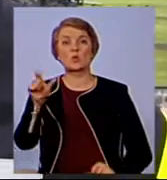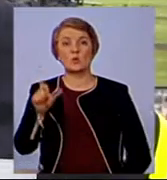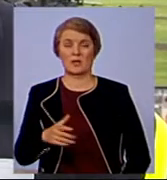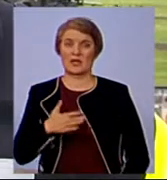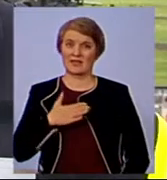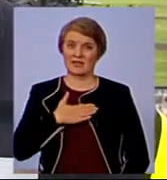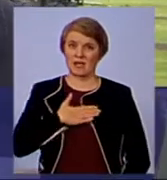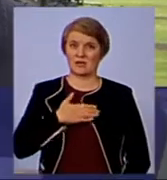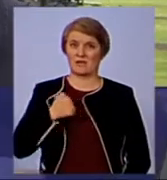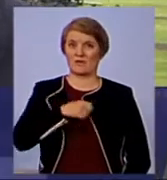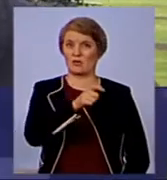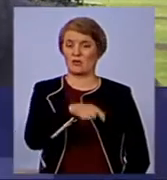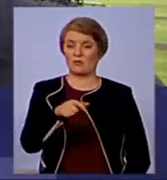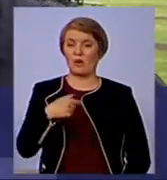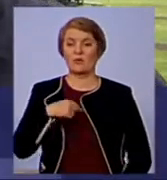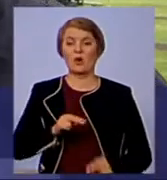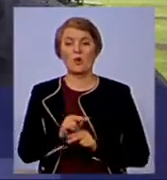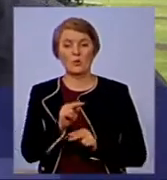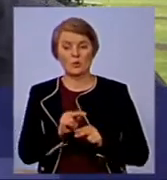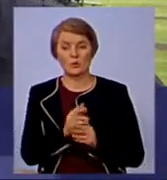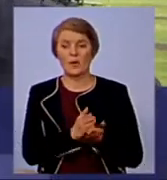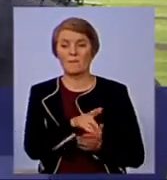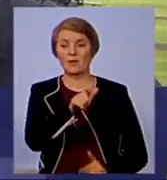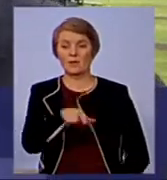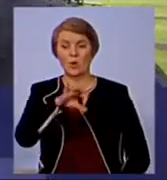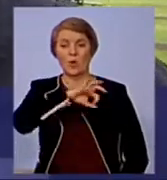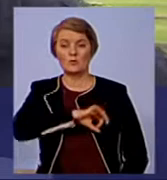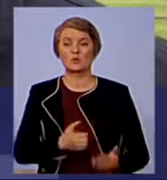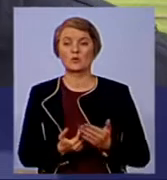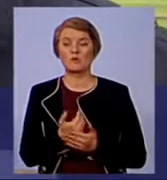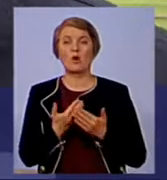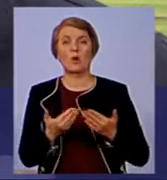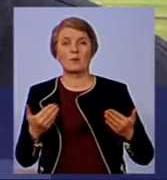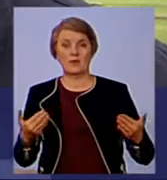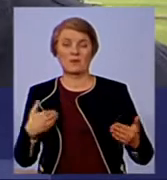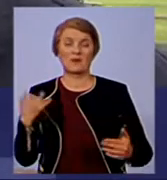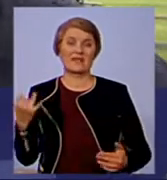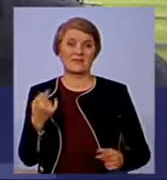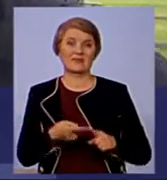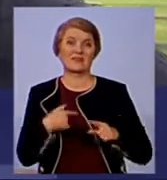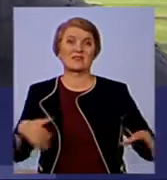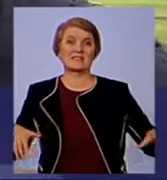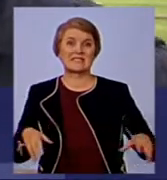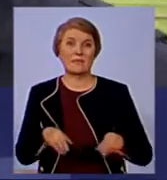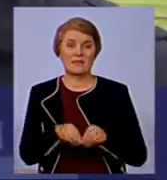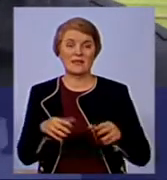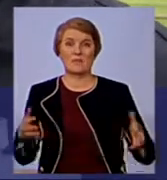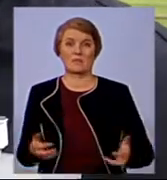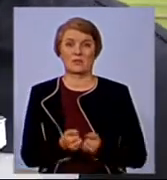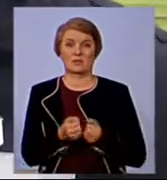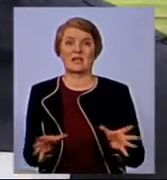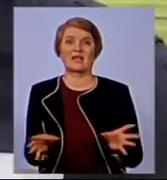Ми навчили персонал користуватися новим обладнанням, яке вони отримали. І тому ми зараз зацікавлені, щоб це був спільний порятунок разом з